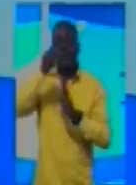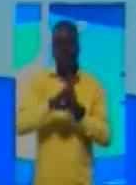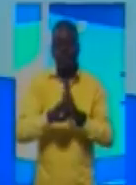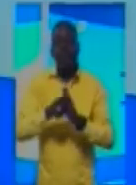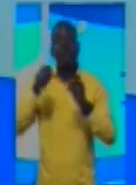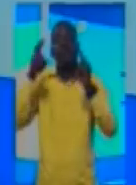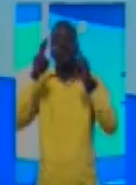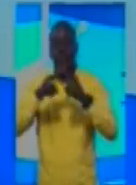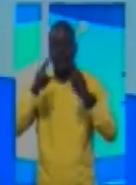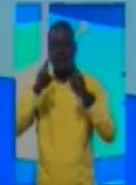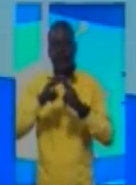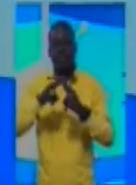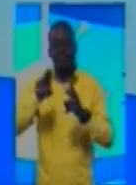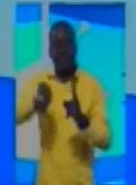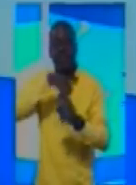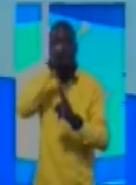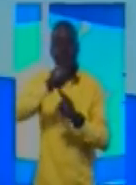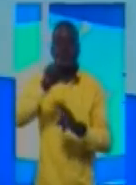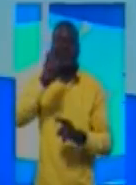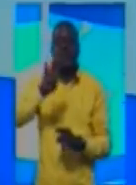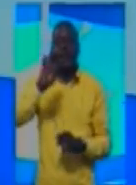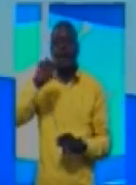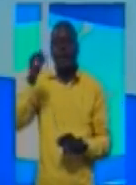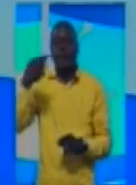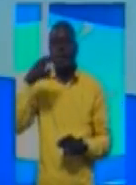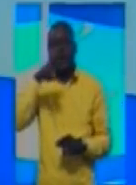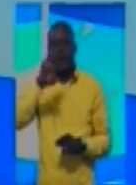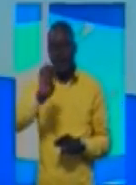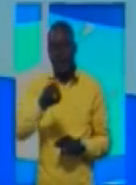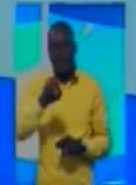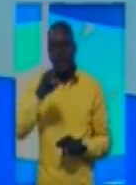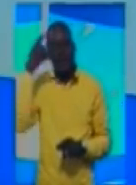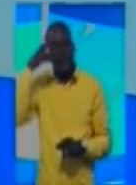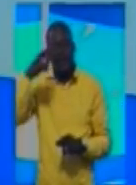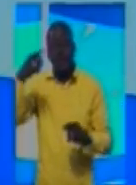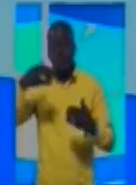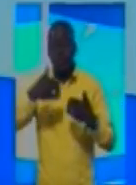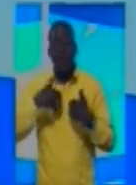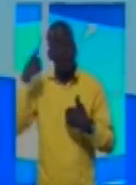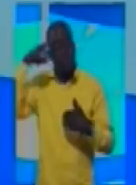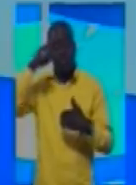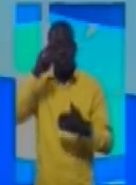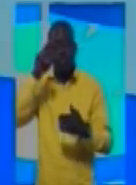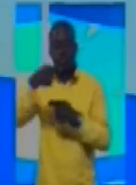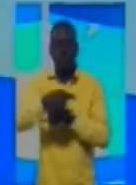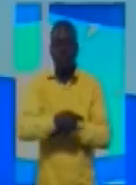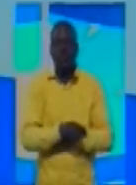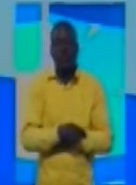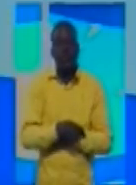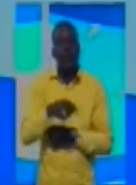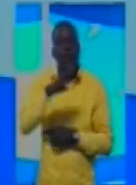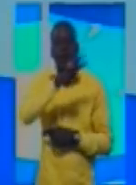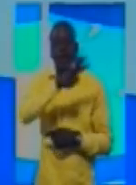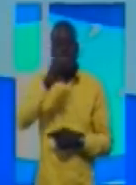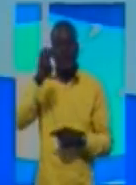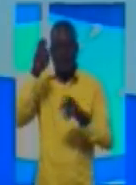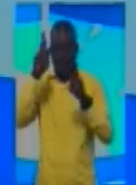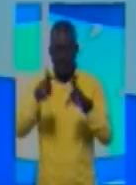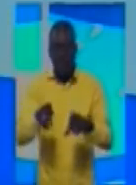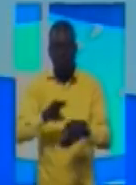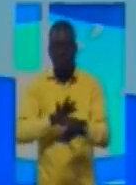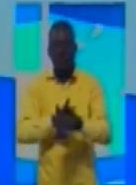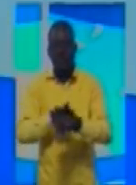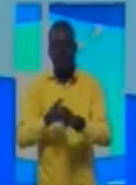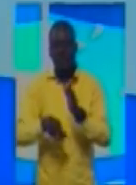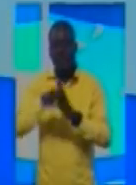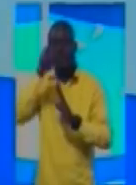situé à Bagrépol. L'IFODER compte à ce jour plus de 400 ADR sur le terrain du développement